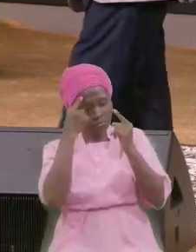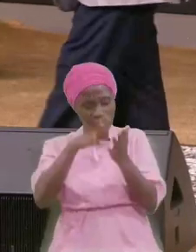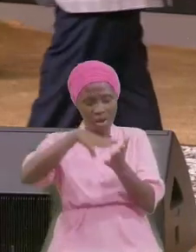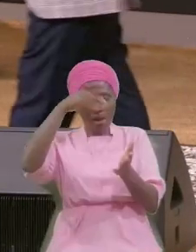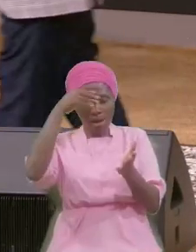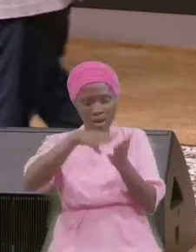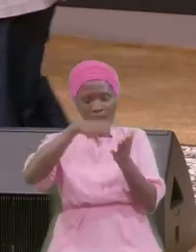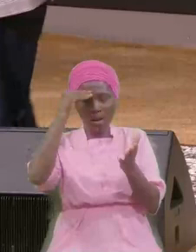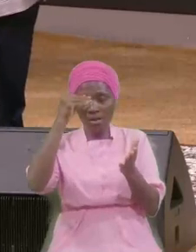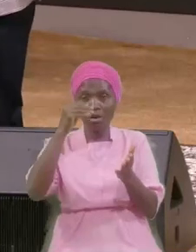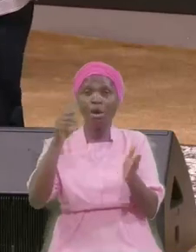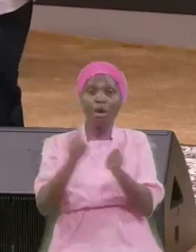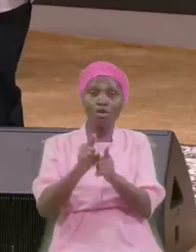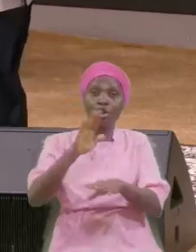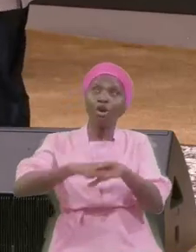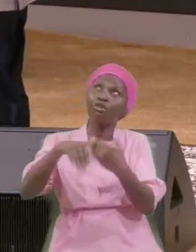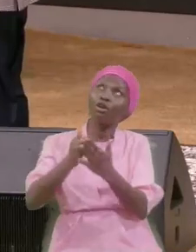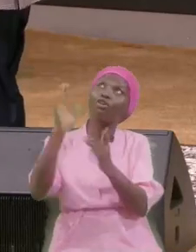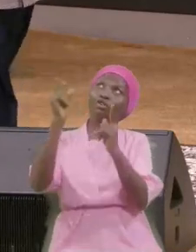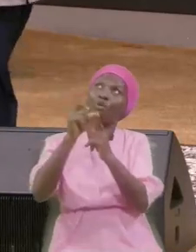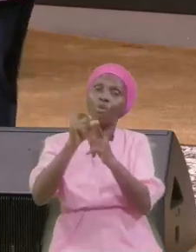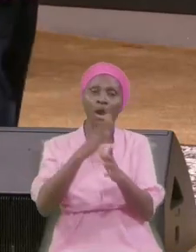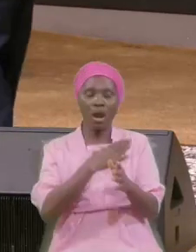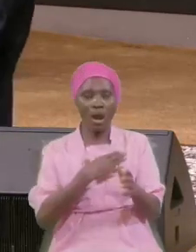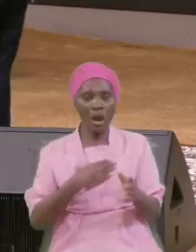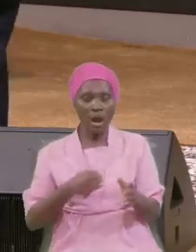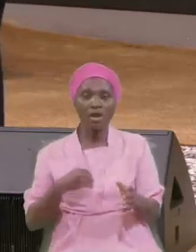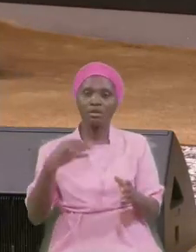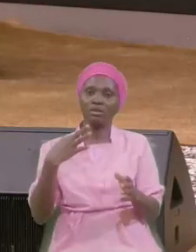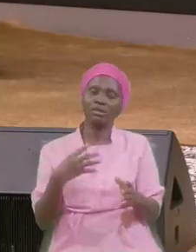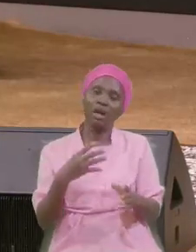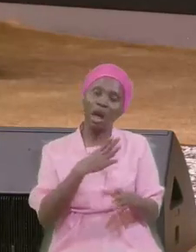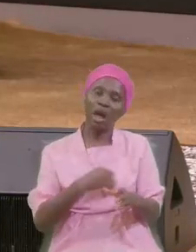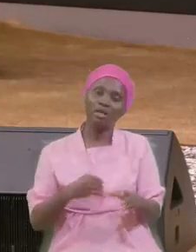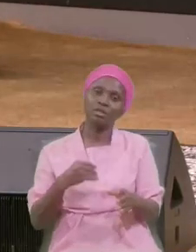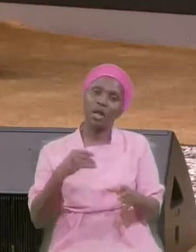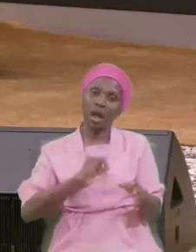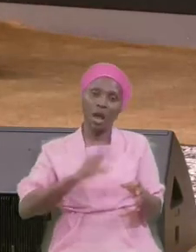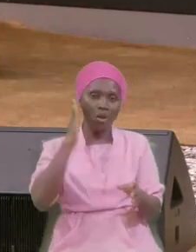Mais je parlerai de toutes tes œuvres, je raconterai tes hauts faits.